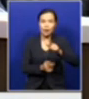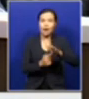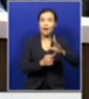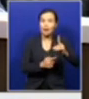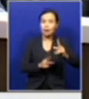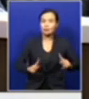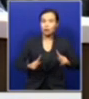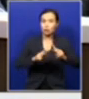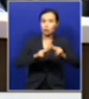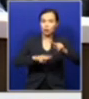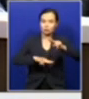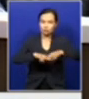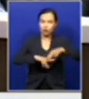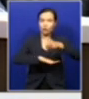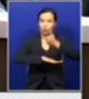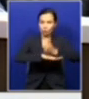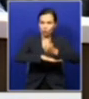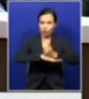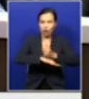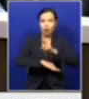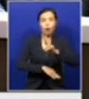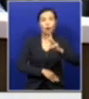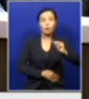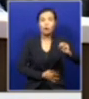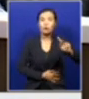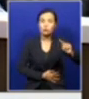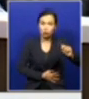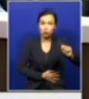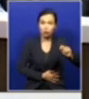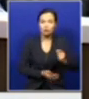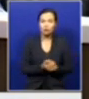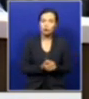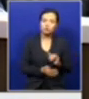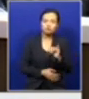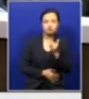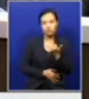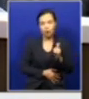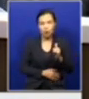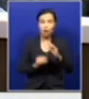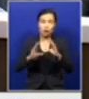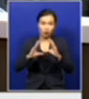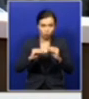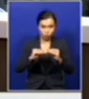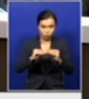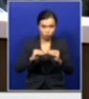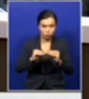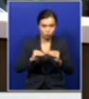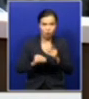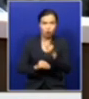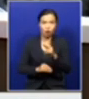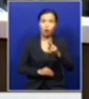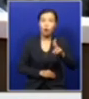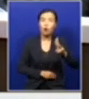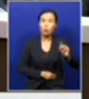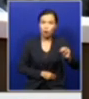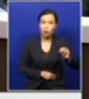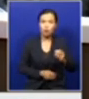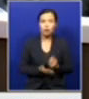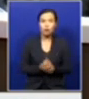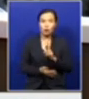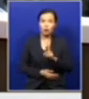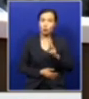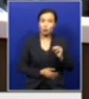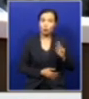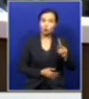านั่งเป็นหัวหน้ารัฐมนตรีวันดีคืนดีค่ะพอมีการประชุมคณะรัฐมนตรีรัฐมนตรี